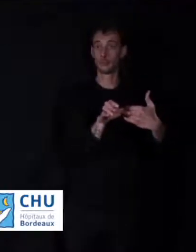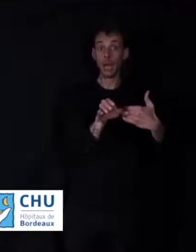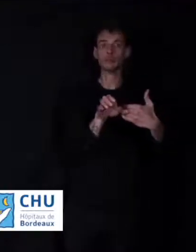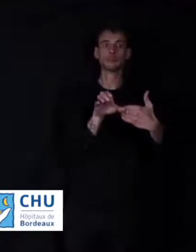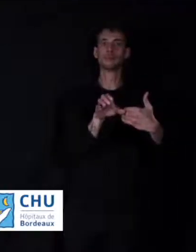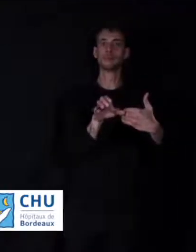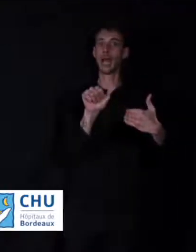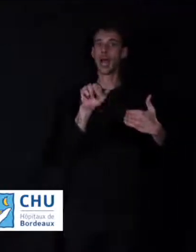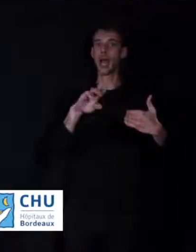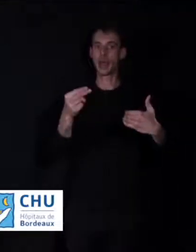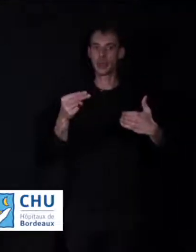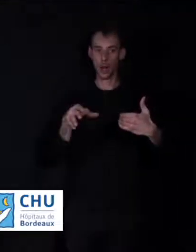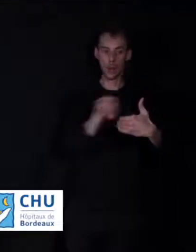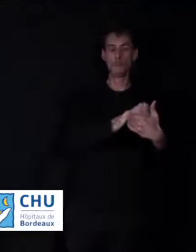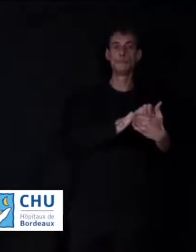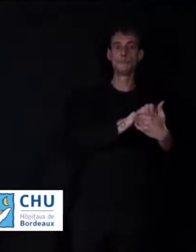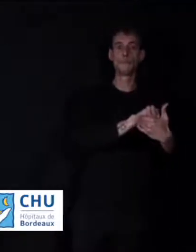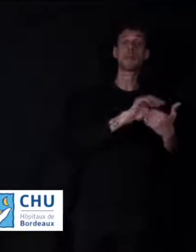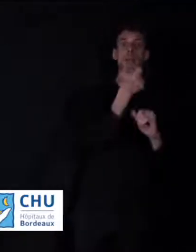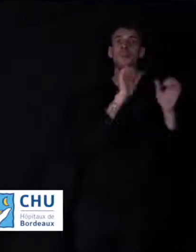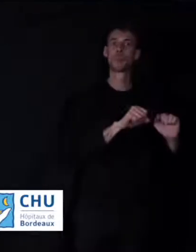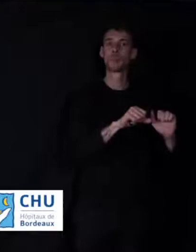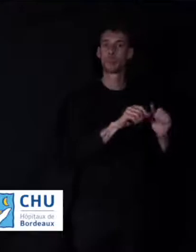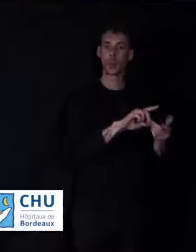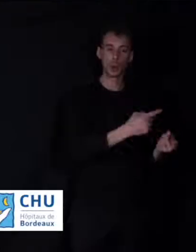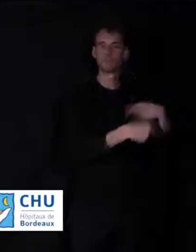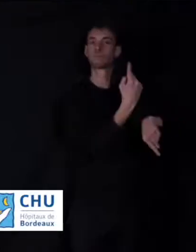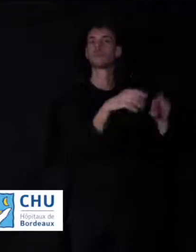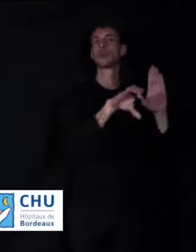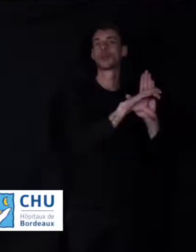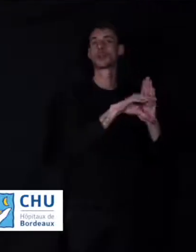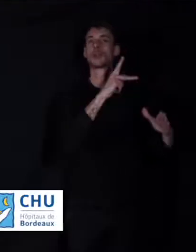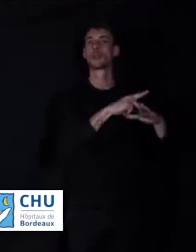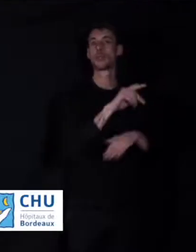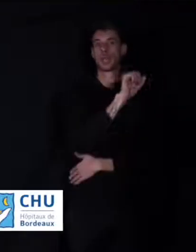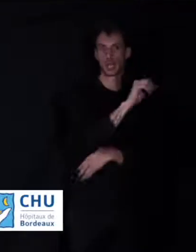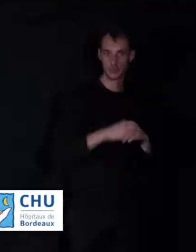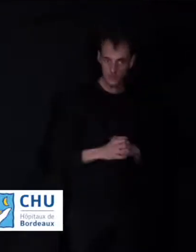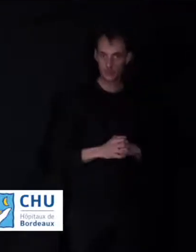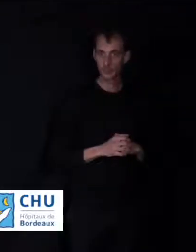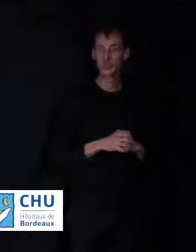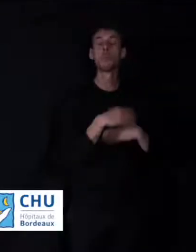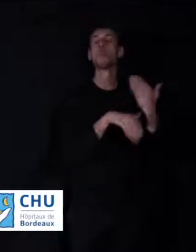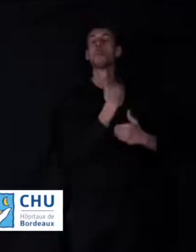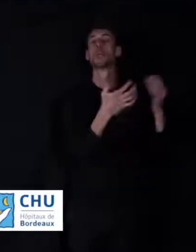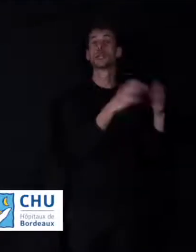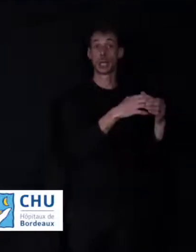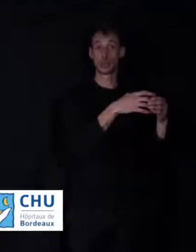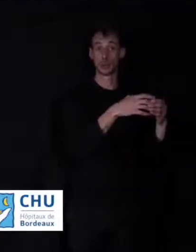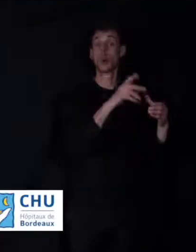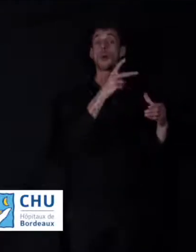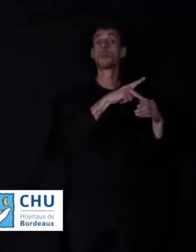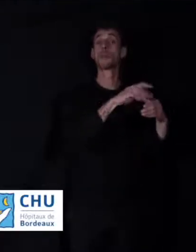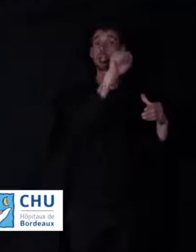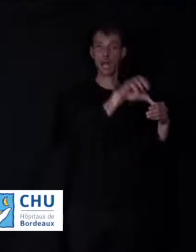être codé en protéines S. Ces protéines S vont sortir de la cellule, être reconnues par les cellules du système immunitaire